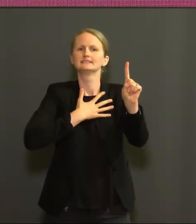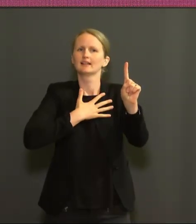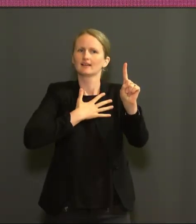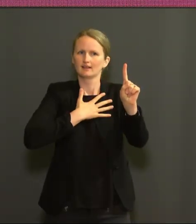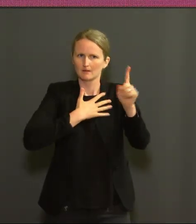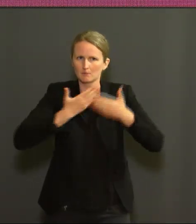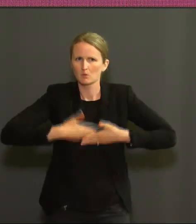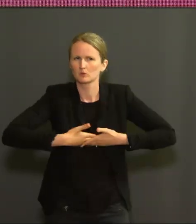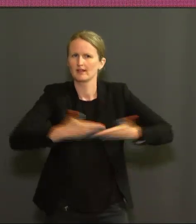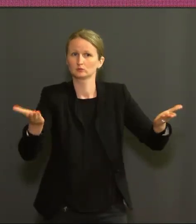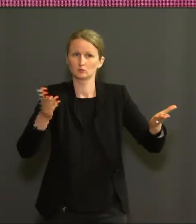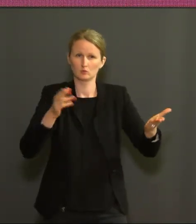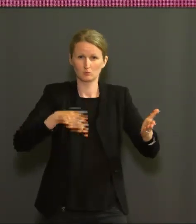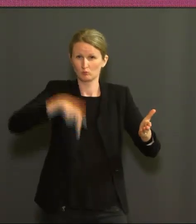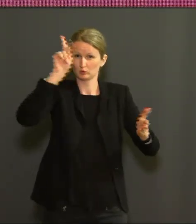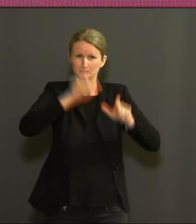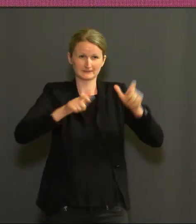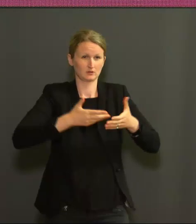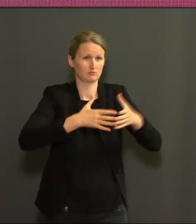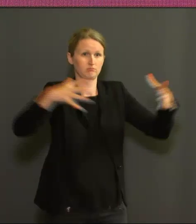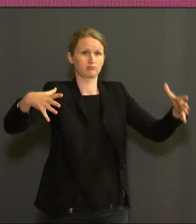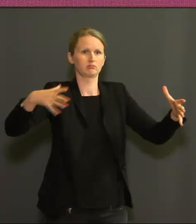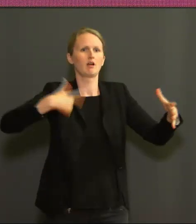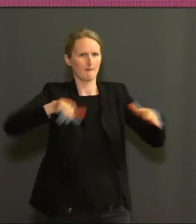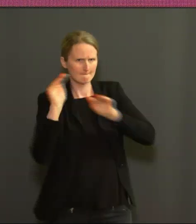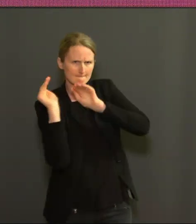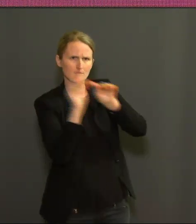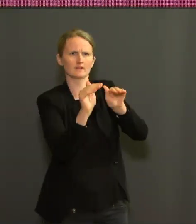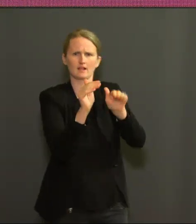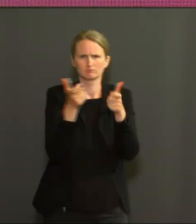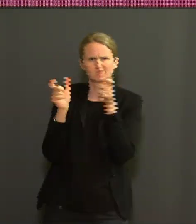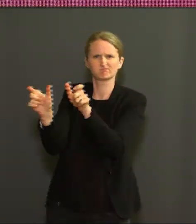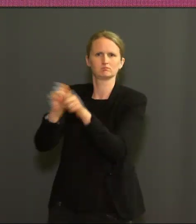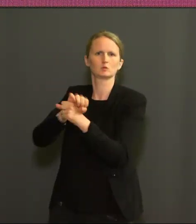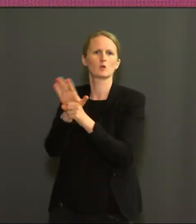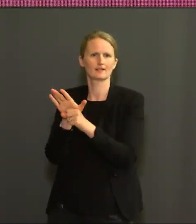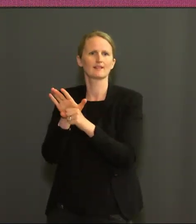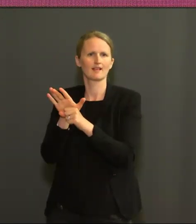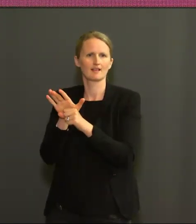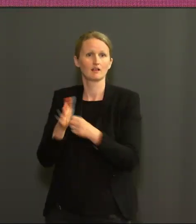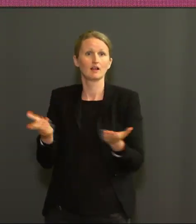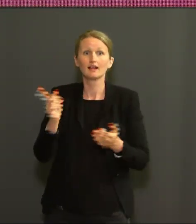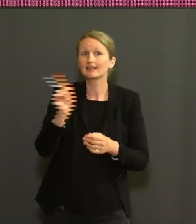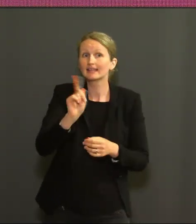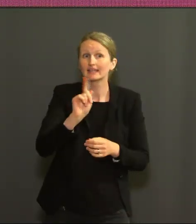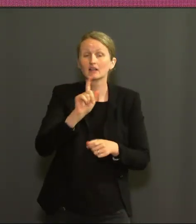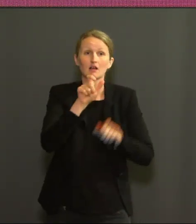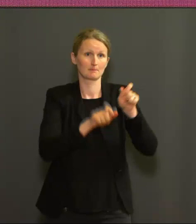grande partie de la population. Les plus vulnérables et les plus exposés en